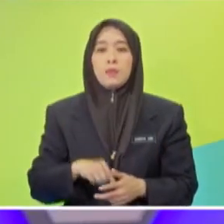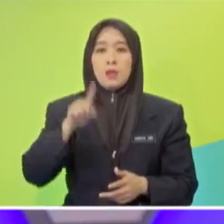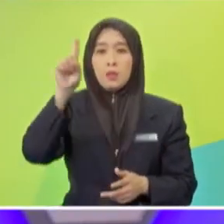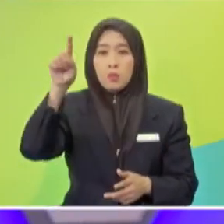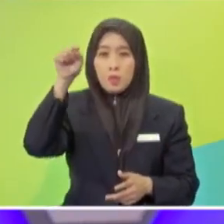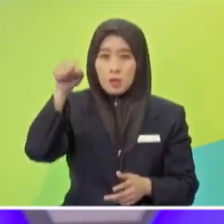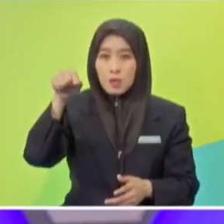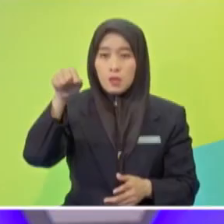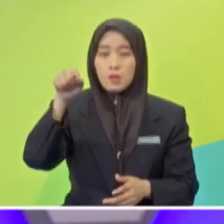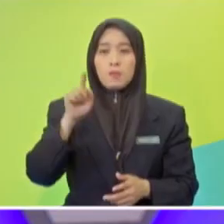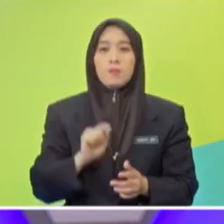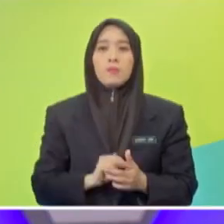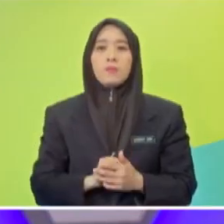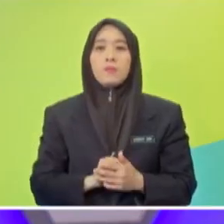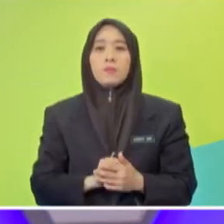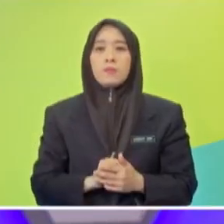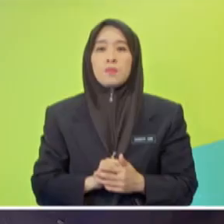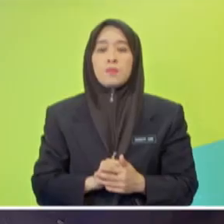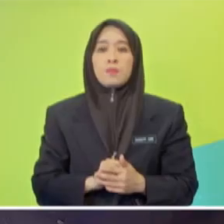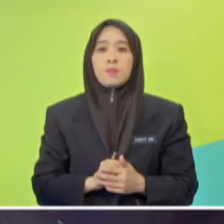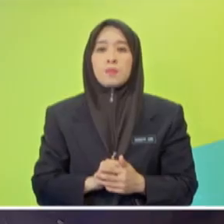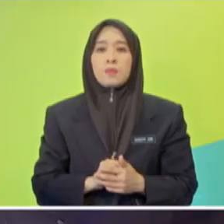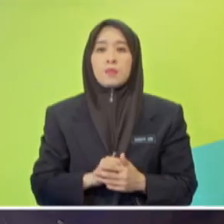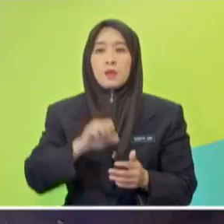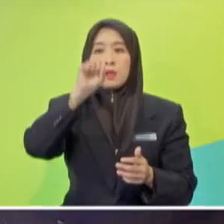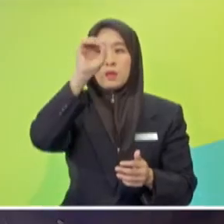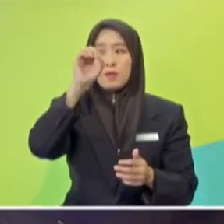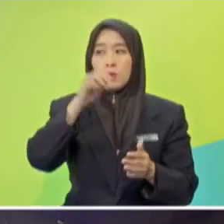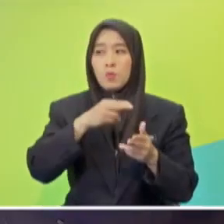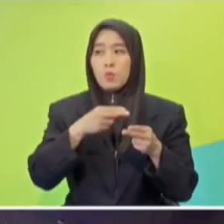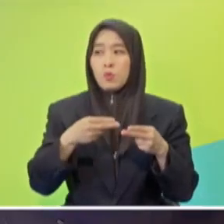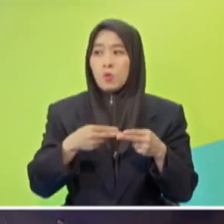satu titiknya jadi dekat Sifa ujung ini kita letak titik